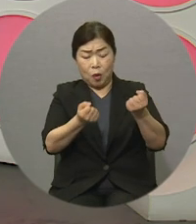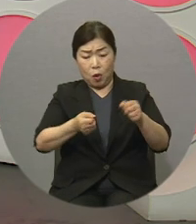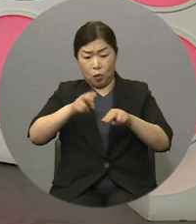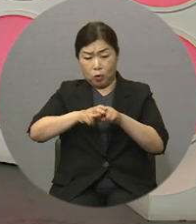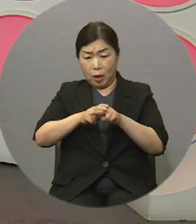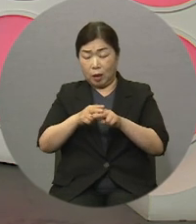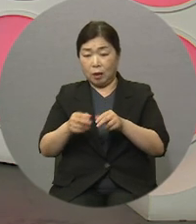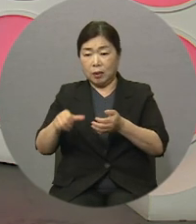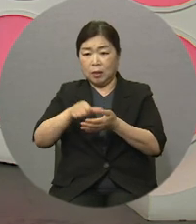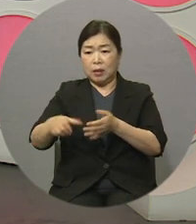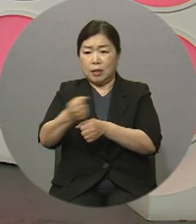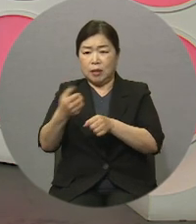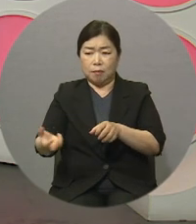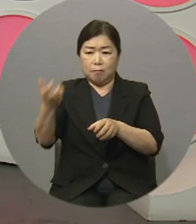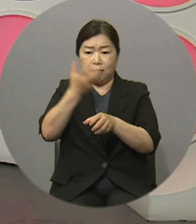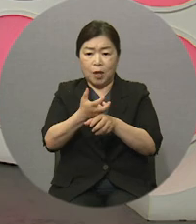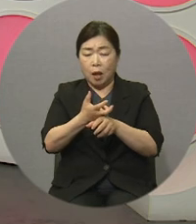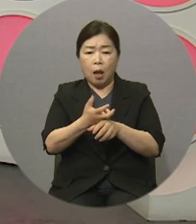가누지 못했습니다.